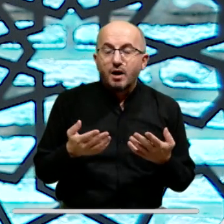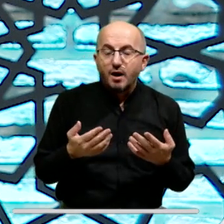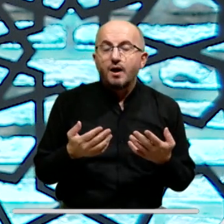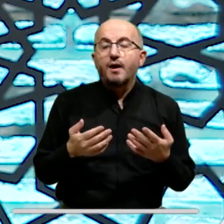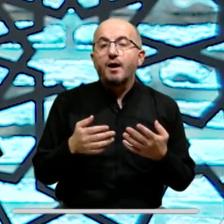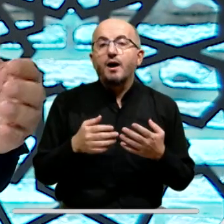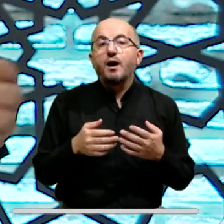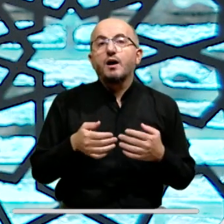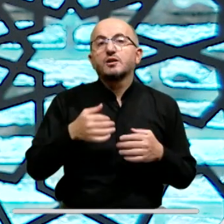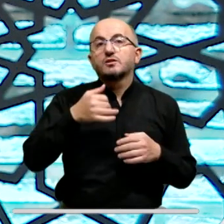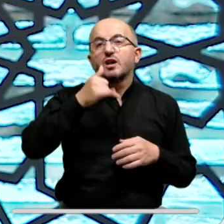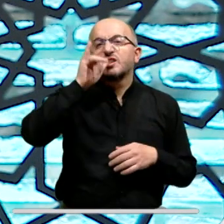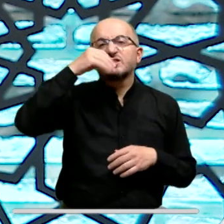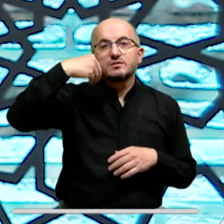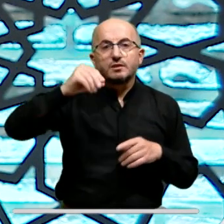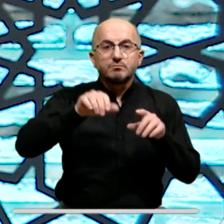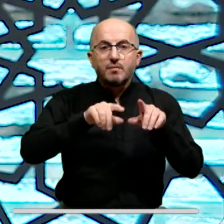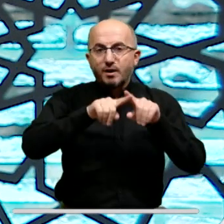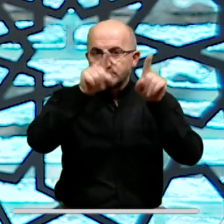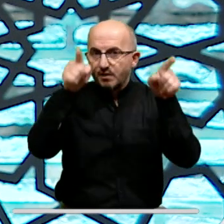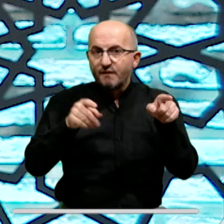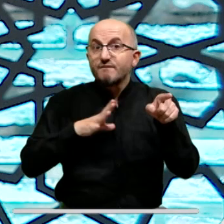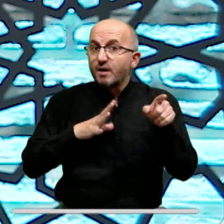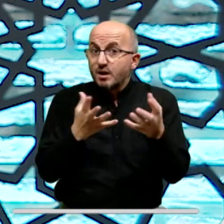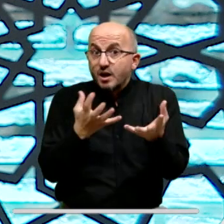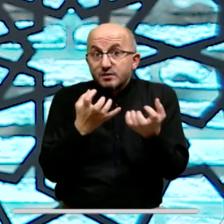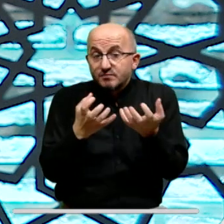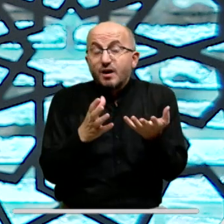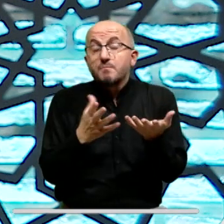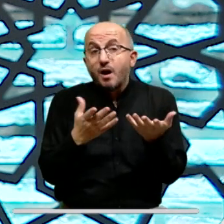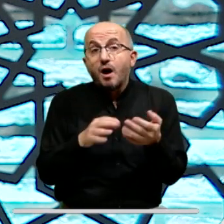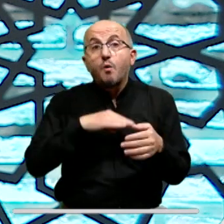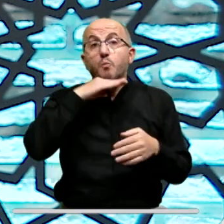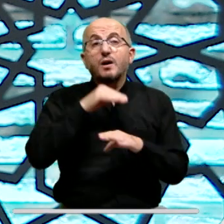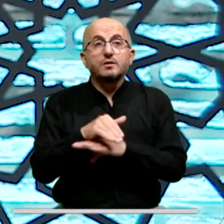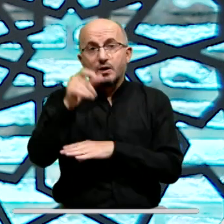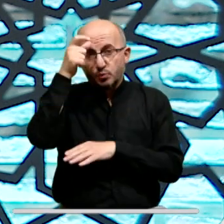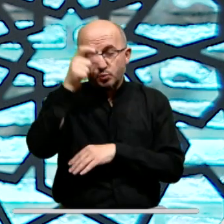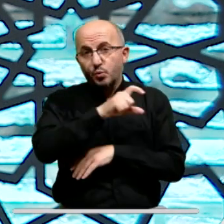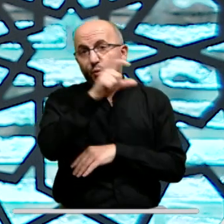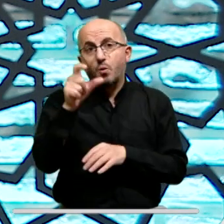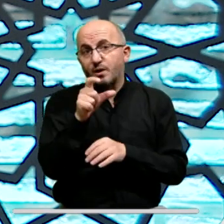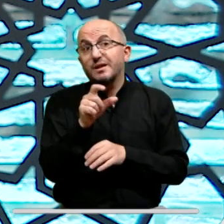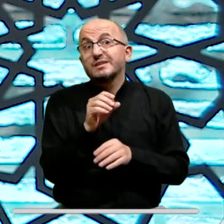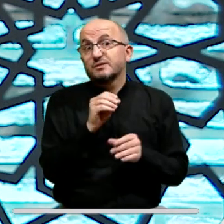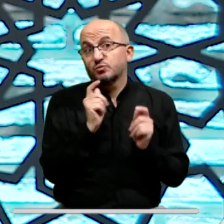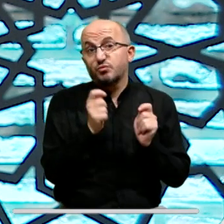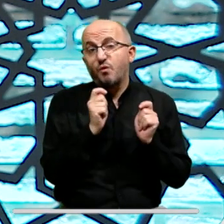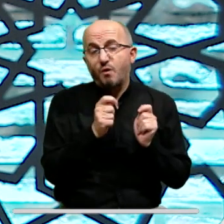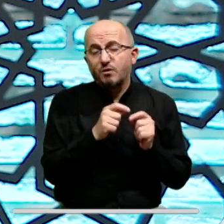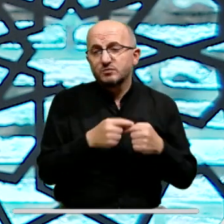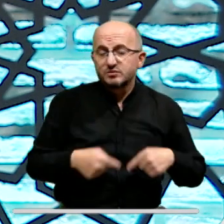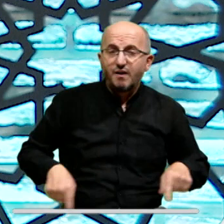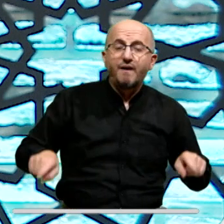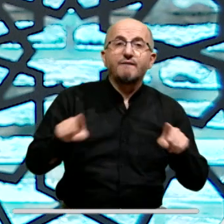Evet, satmayan marketler vardır. Oradan alışveriş yapabiliriz. Ama Avrupa'da yaşayan Türkler için bu durum pek de öyle olmuyor. Çünkü